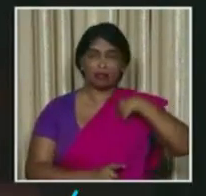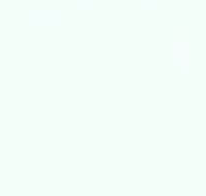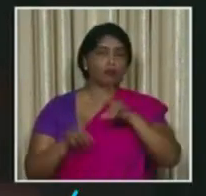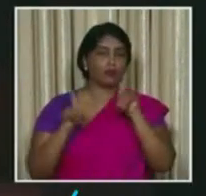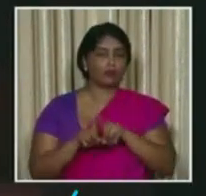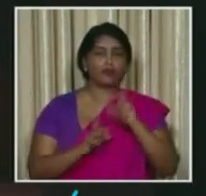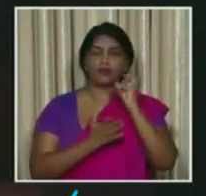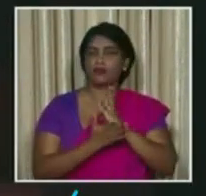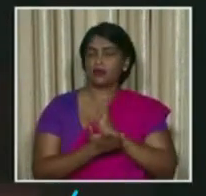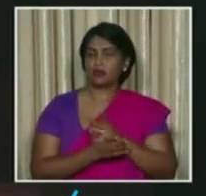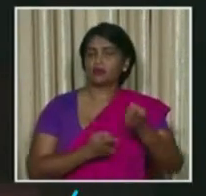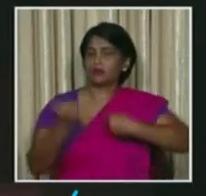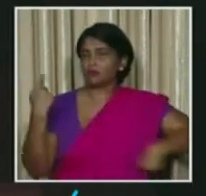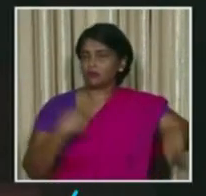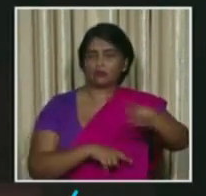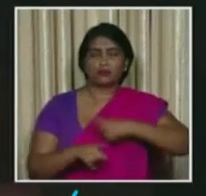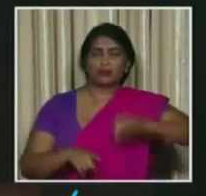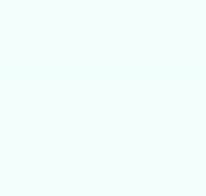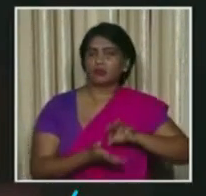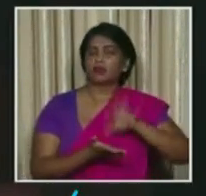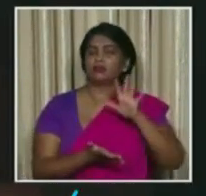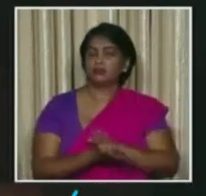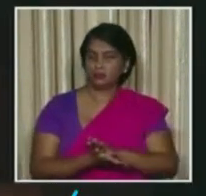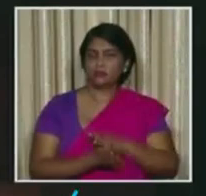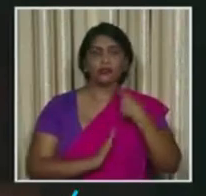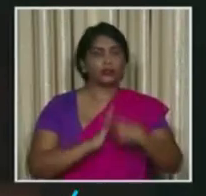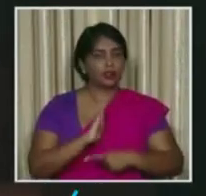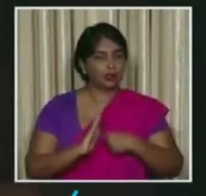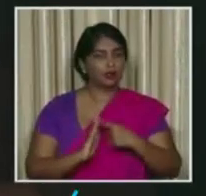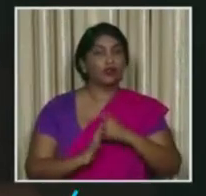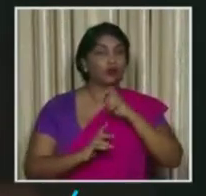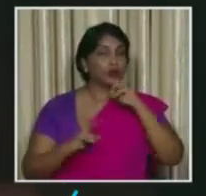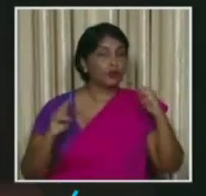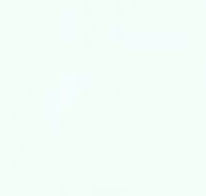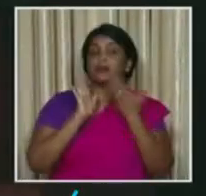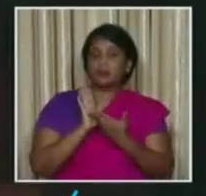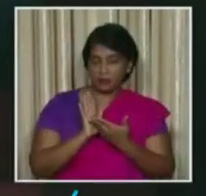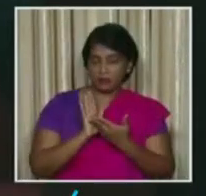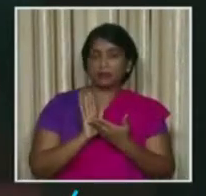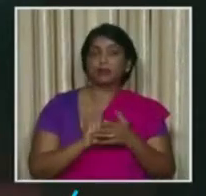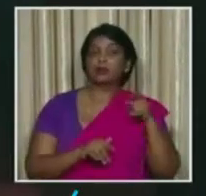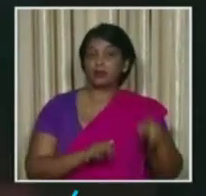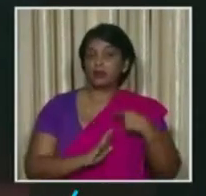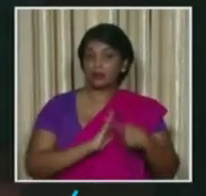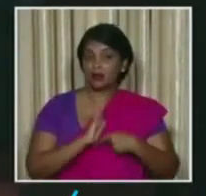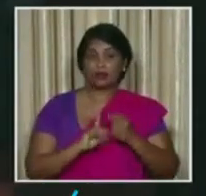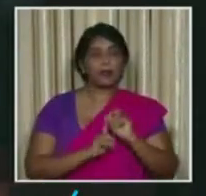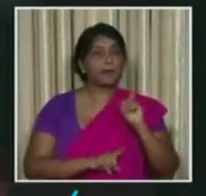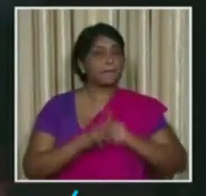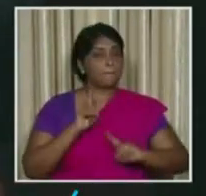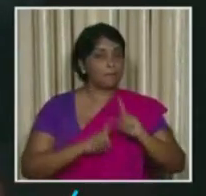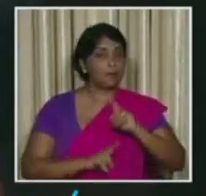මේ ව්‍යවස්ථාදායකය තුල තීලි තීරණ ලබා දීලා රටේ අධිකරණයේ හැල්ලුවට ලක් කරලා මේ රටේ